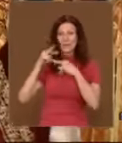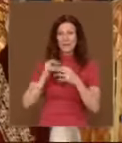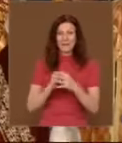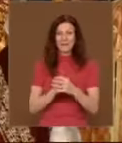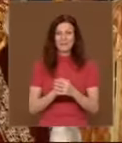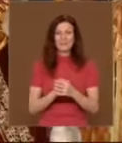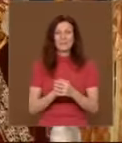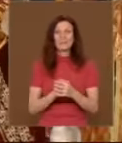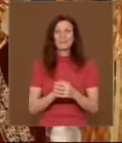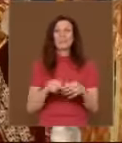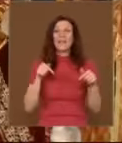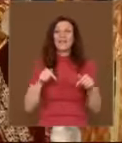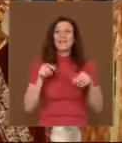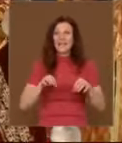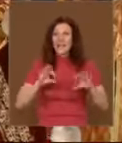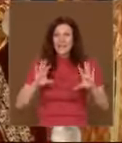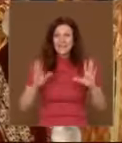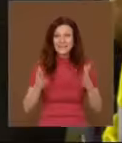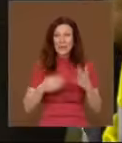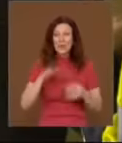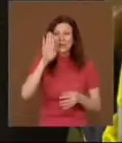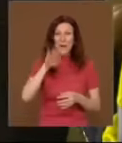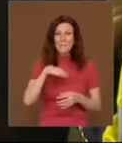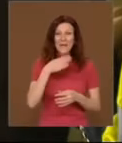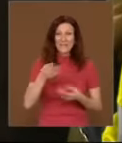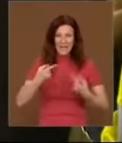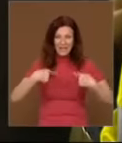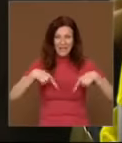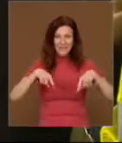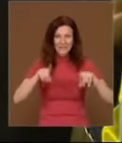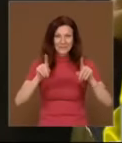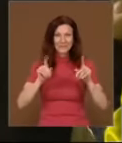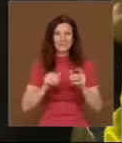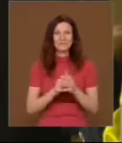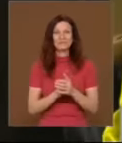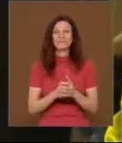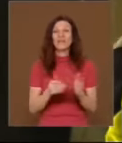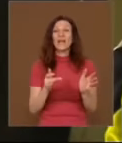веков! С този възглас започва пасхалната утринна служба.